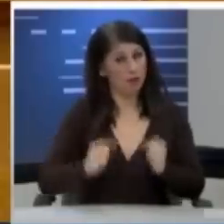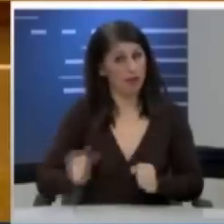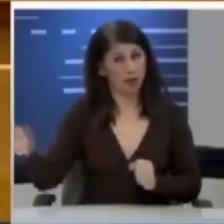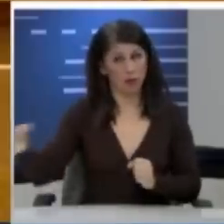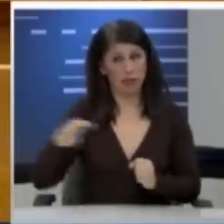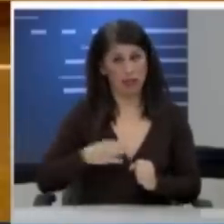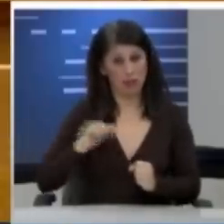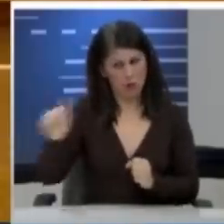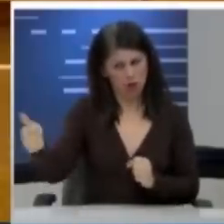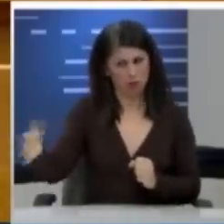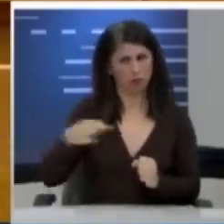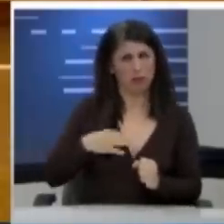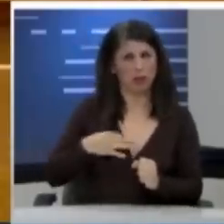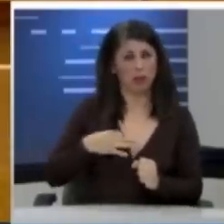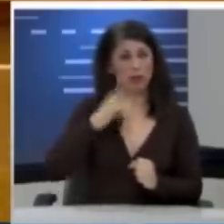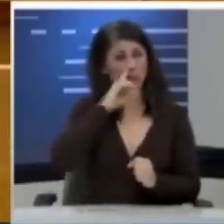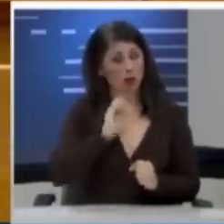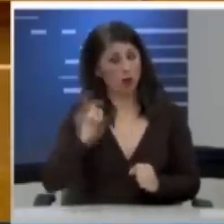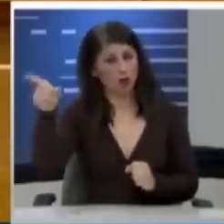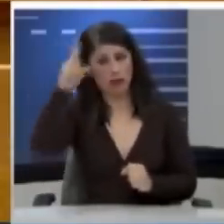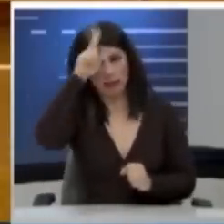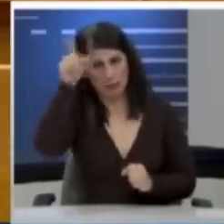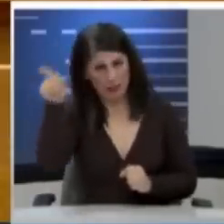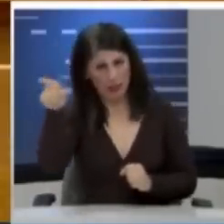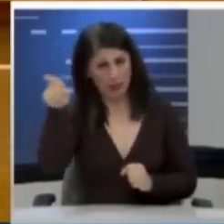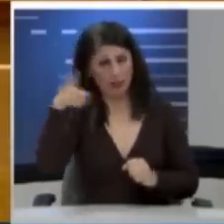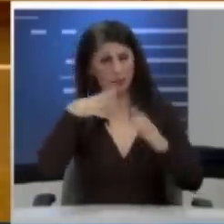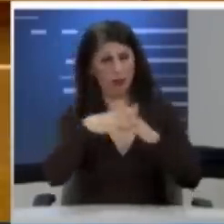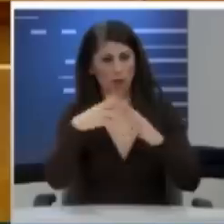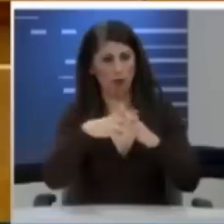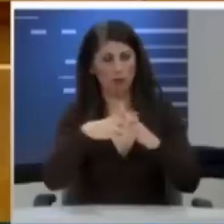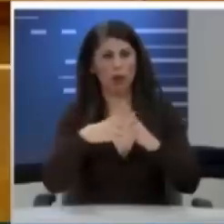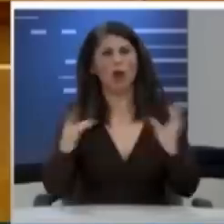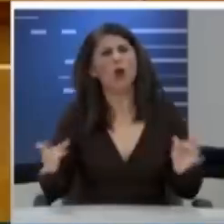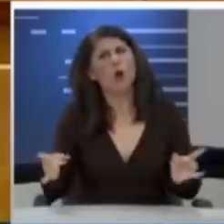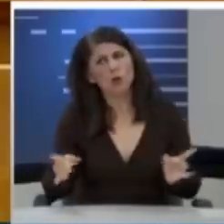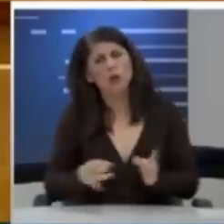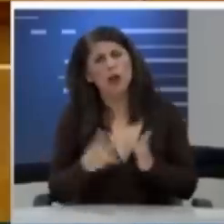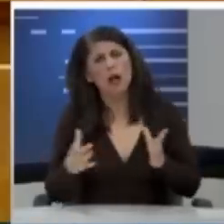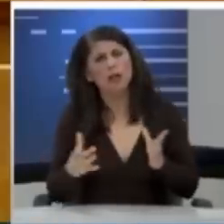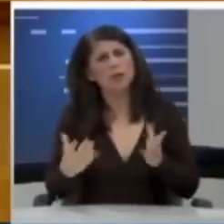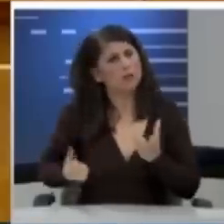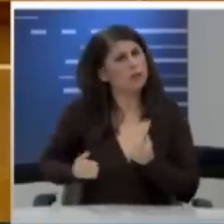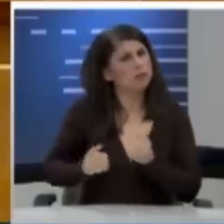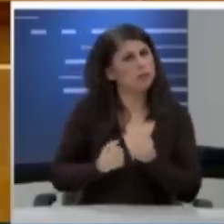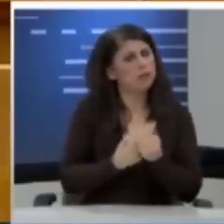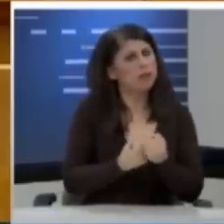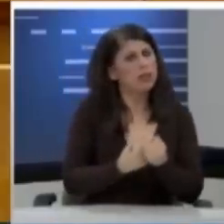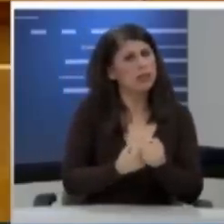όσα λένε οι ίδιοι, για υποχρεώσεις της Γερμανίας από τον πόλεμο, τουλάχιστον τη στήριξή